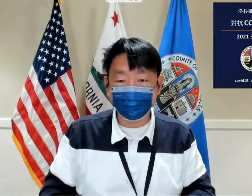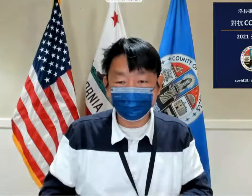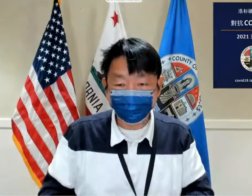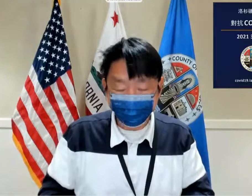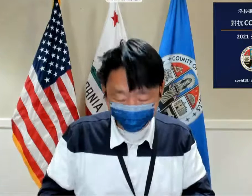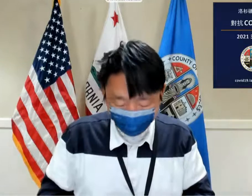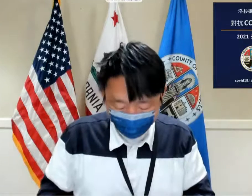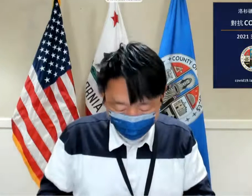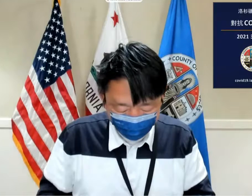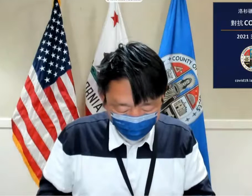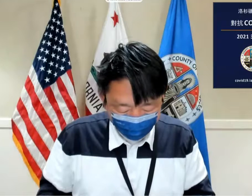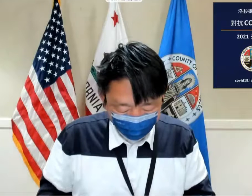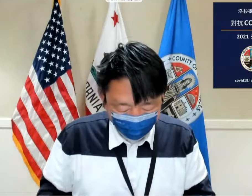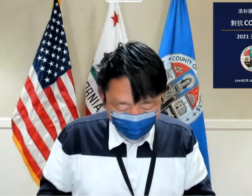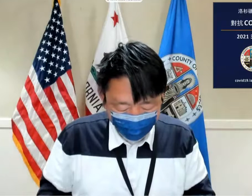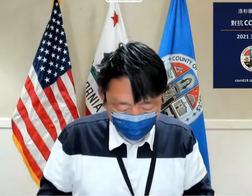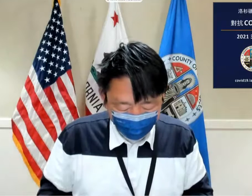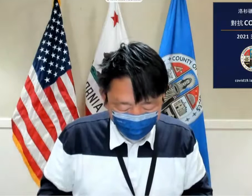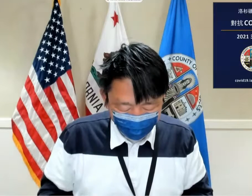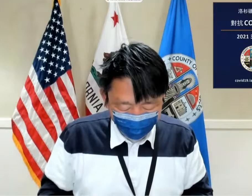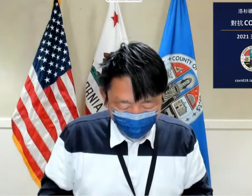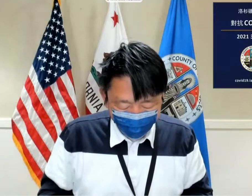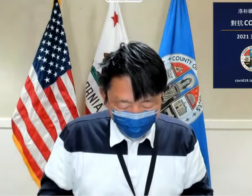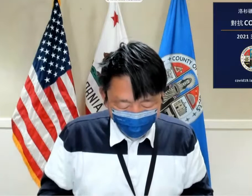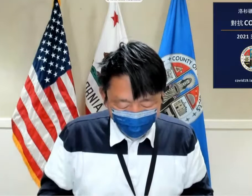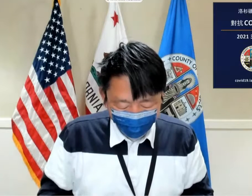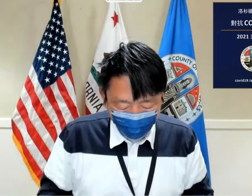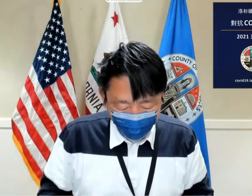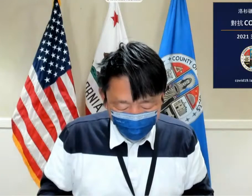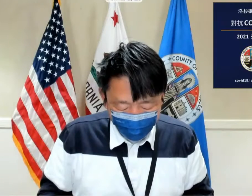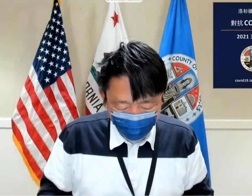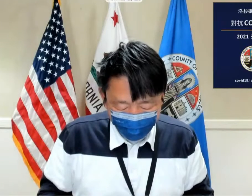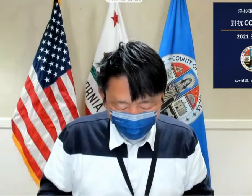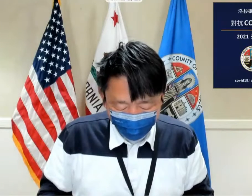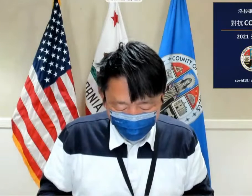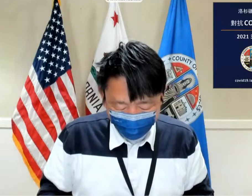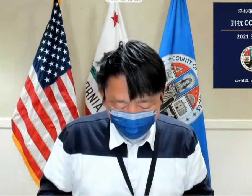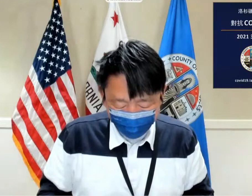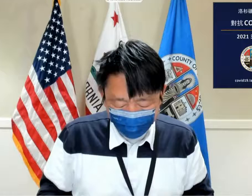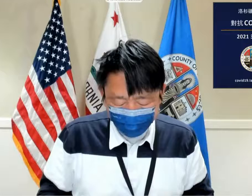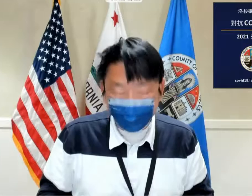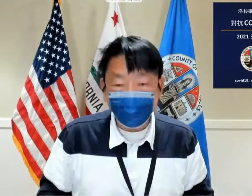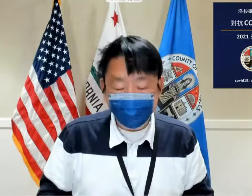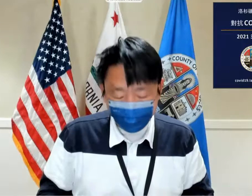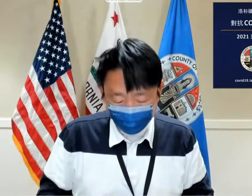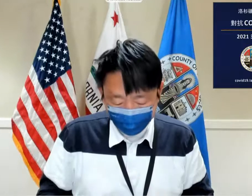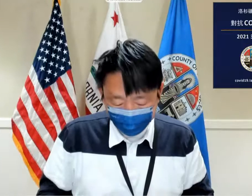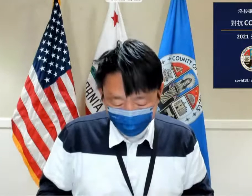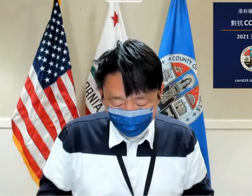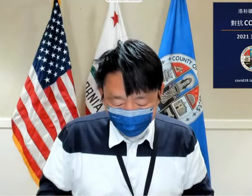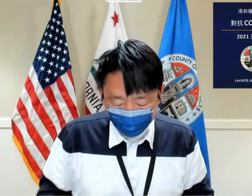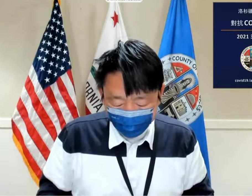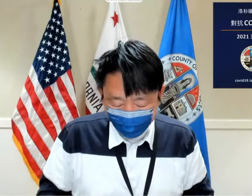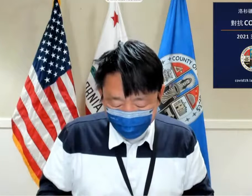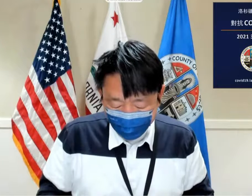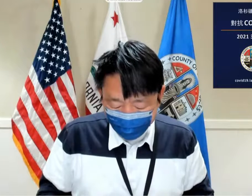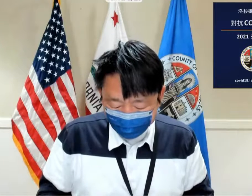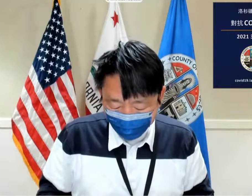1214683人，其中51709人来自长滩市